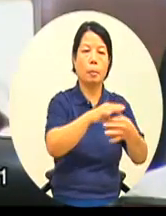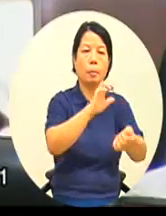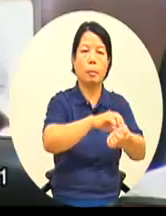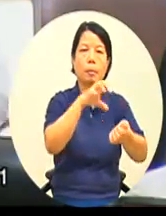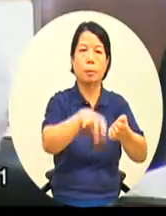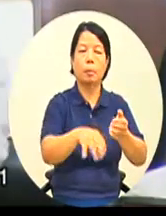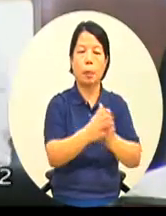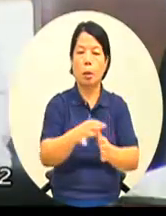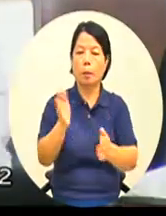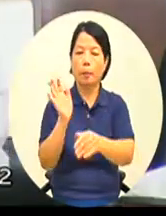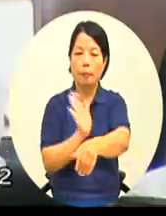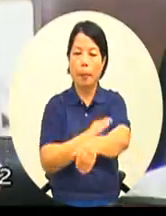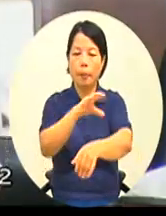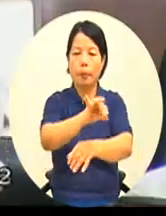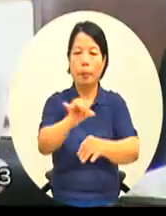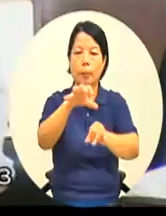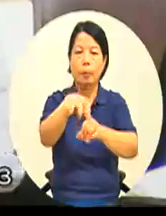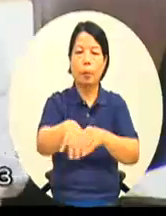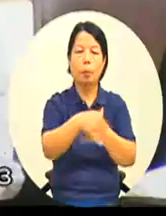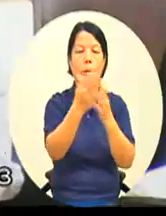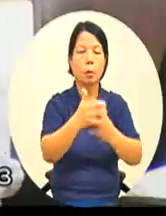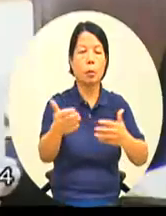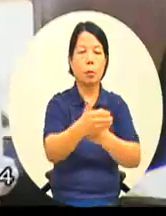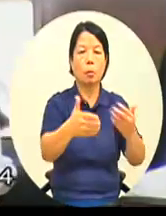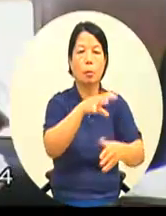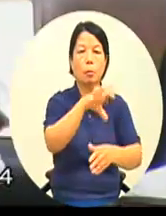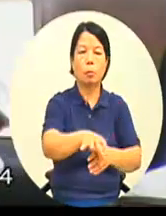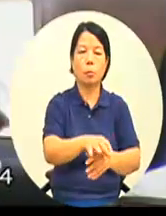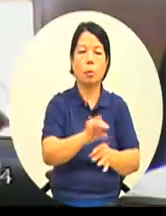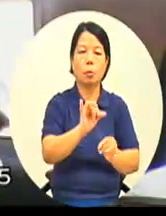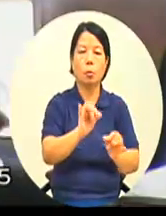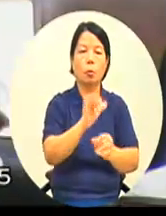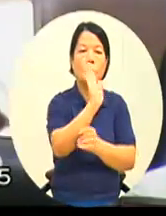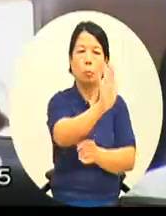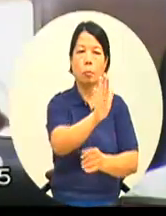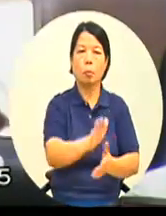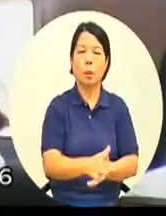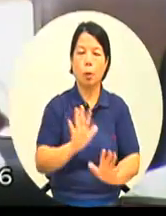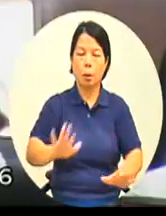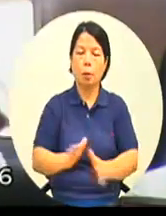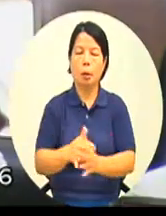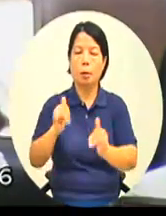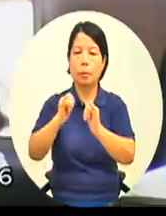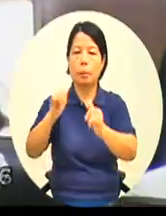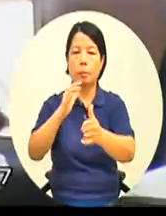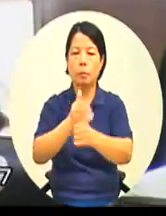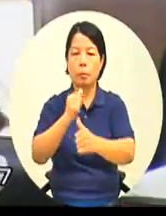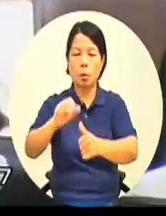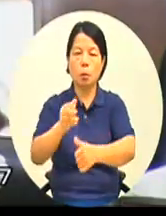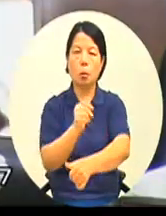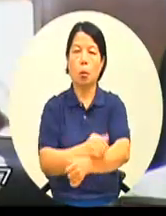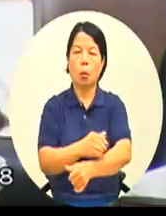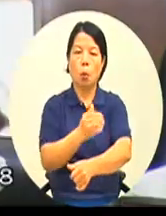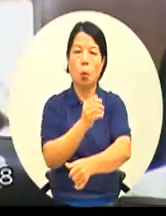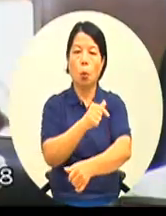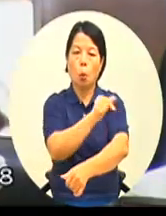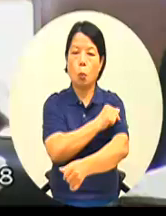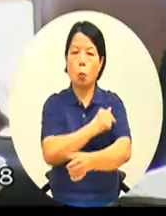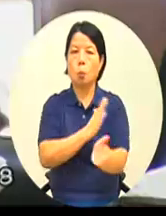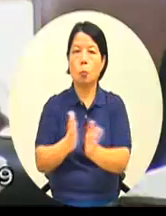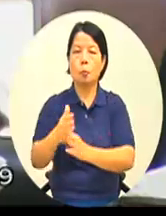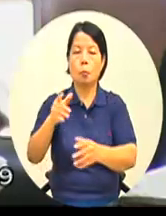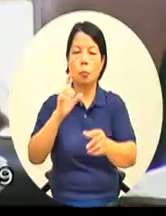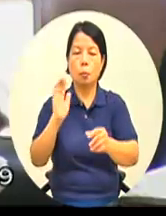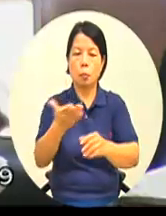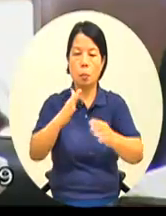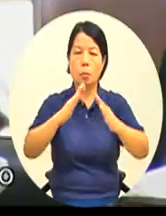交通局的，民生医院旁边有一个交通局，但我们自己已经有民生医院也有护理之家，它的需求量很高，因